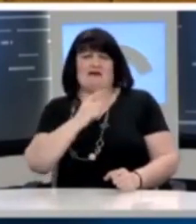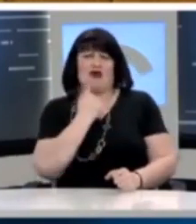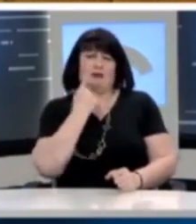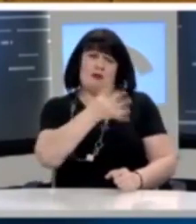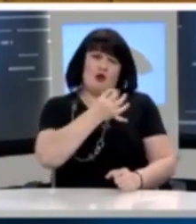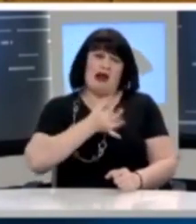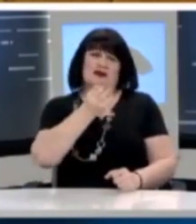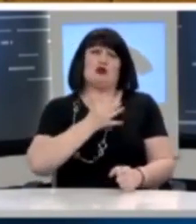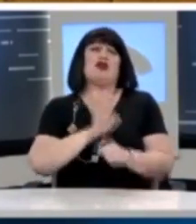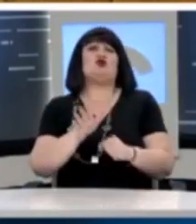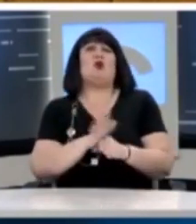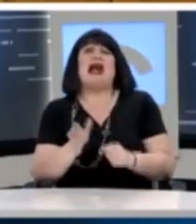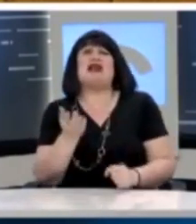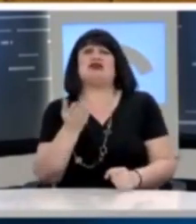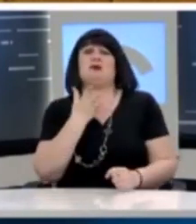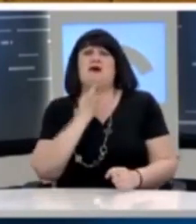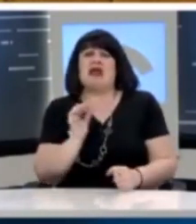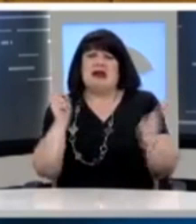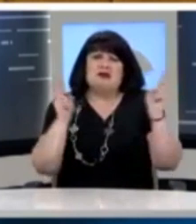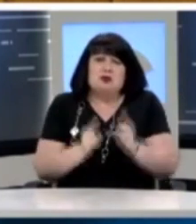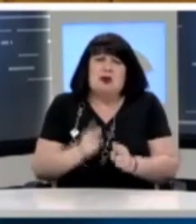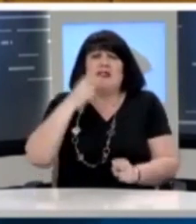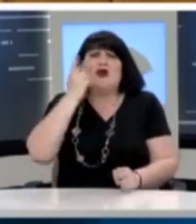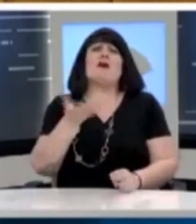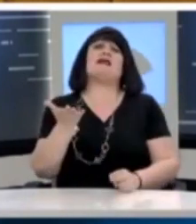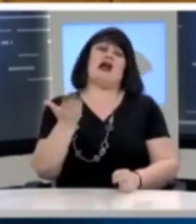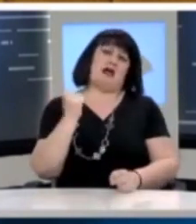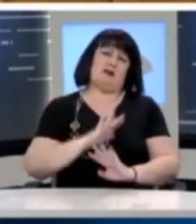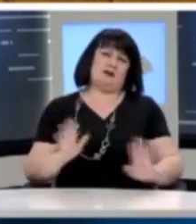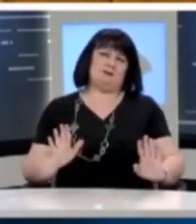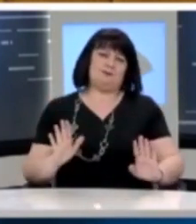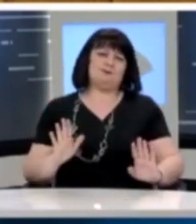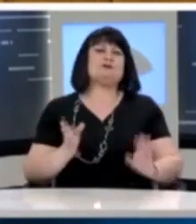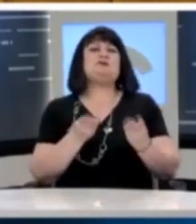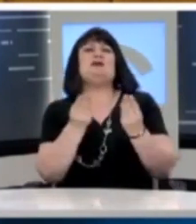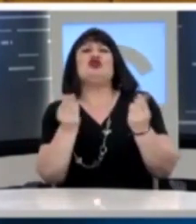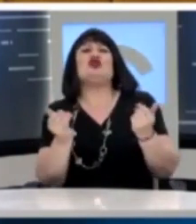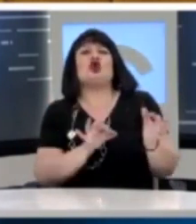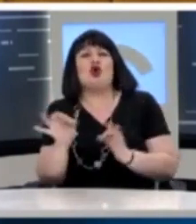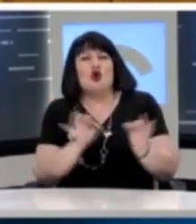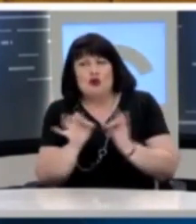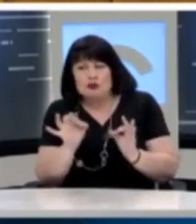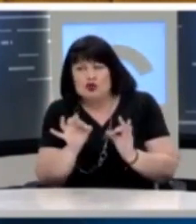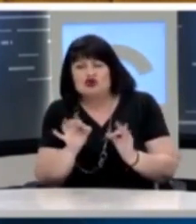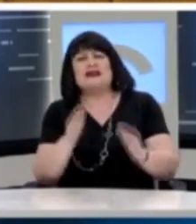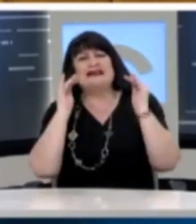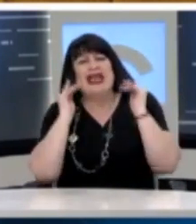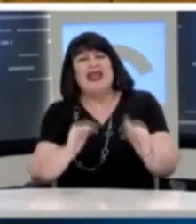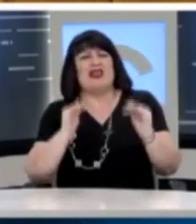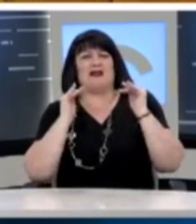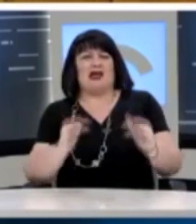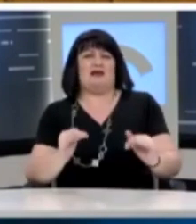επικαλείστε, τα ελάχιστα, οι ευκαιρίες και όχι τα δικαιώματα. Η στρατηγική σας είναι η ίδια και τα έργα σας είναι